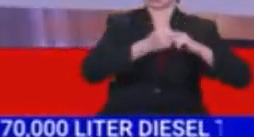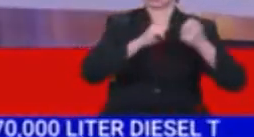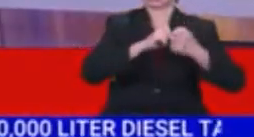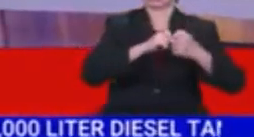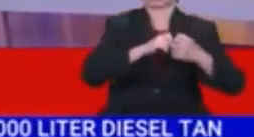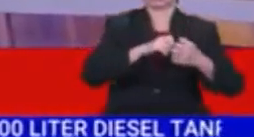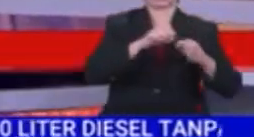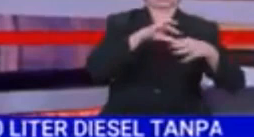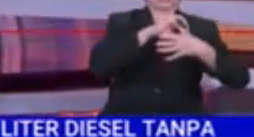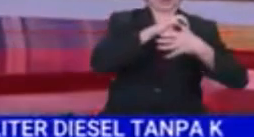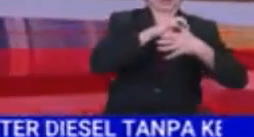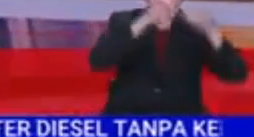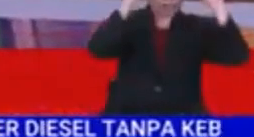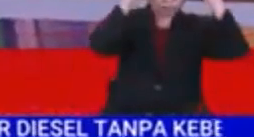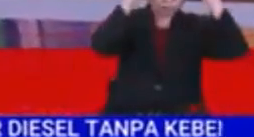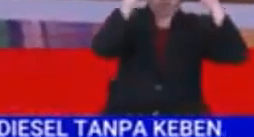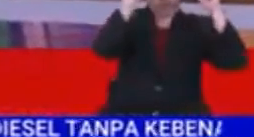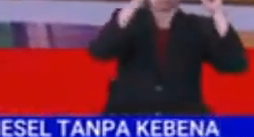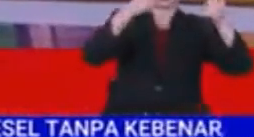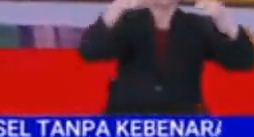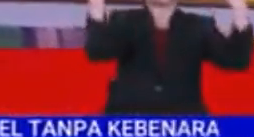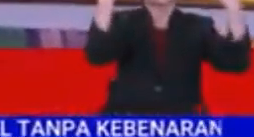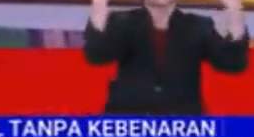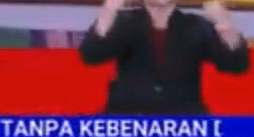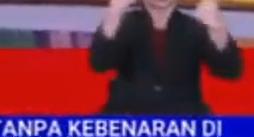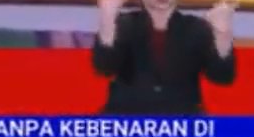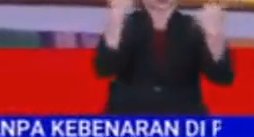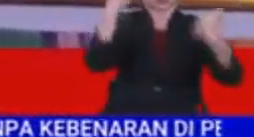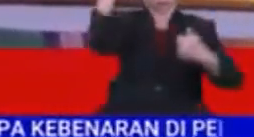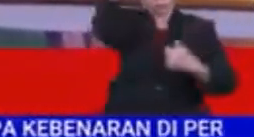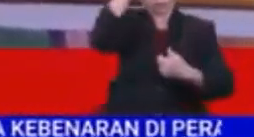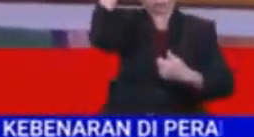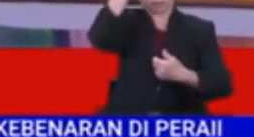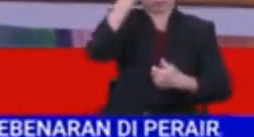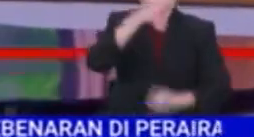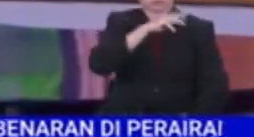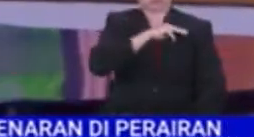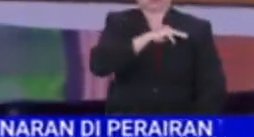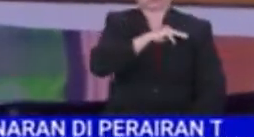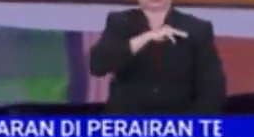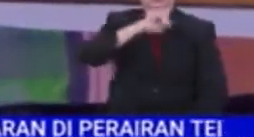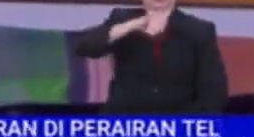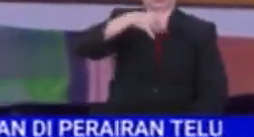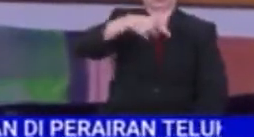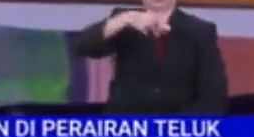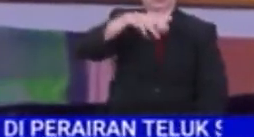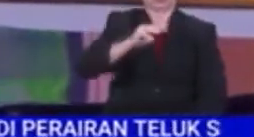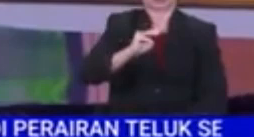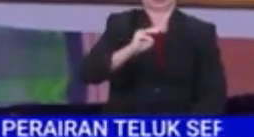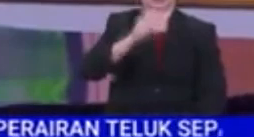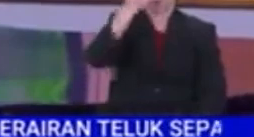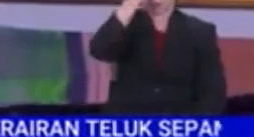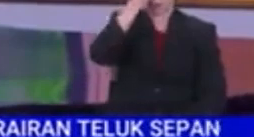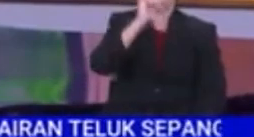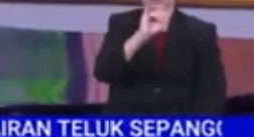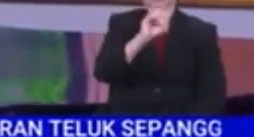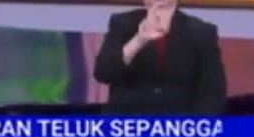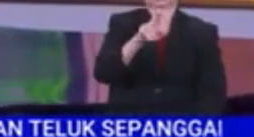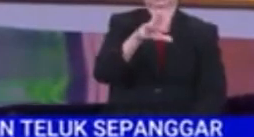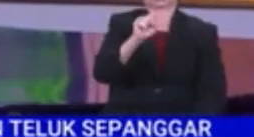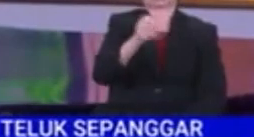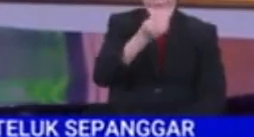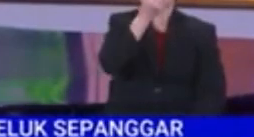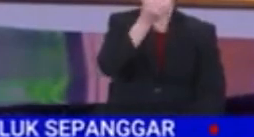bekalan daging lembu khususnya untuk sambutan aidiladha menteri di jabatan Perdana Menteri ha lewat agama jatuh Idris Ahmad